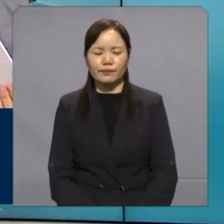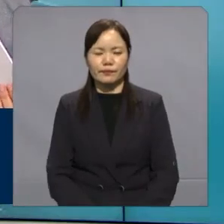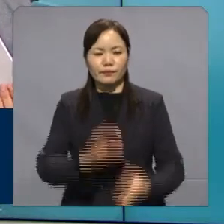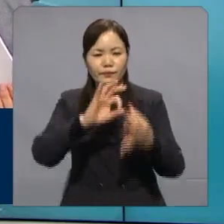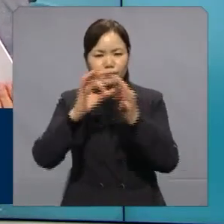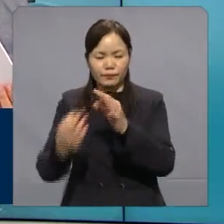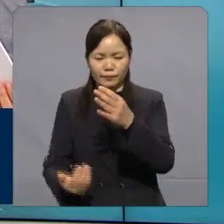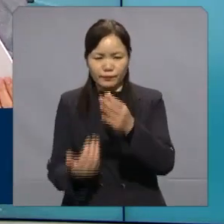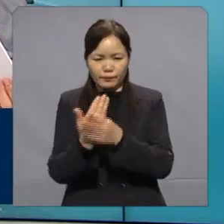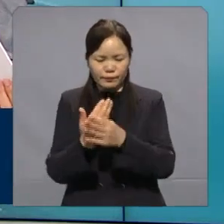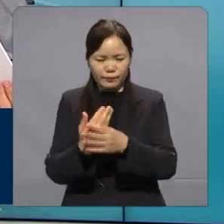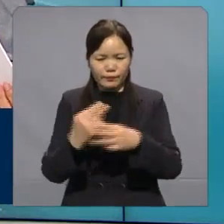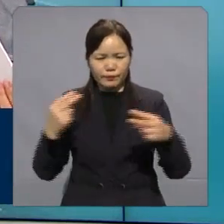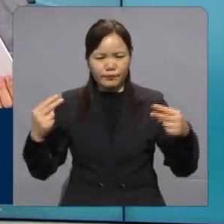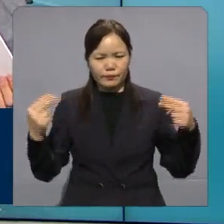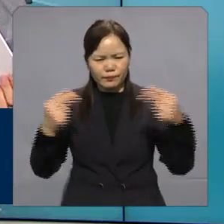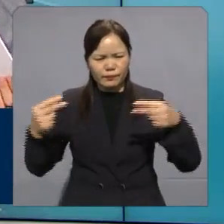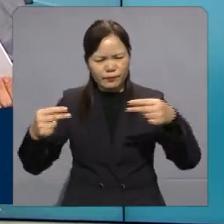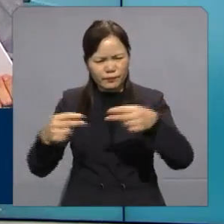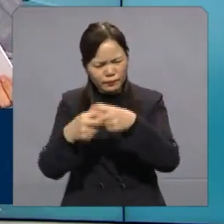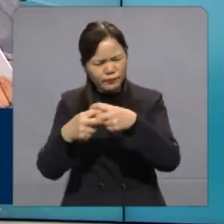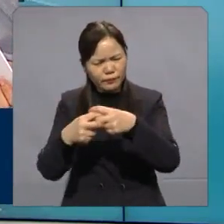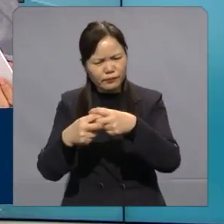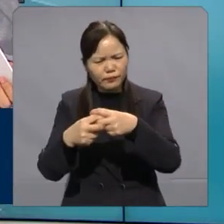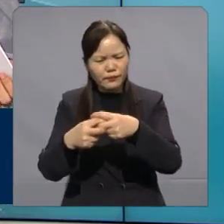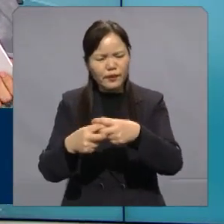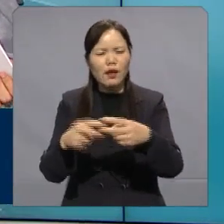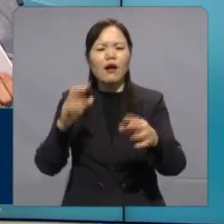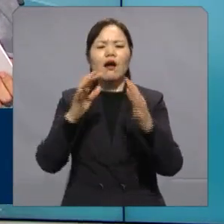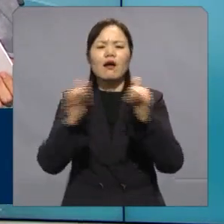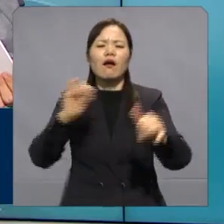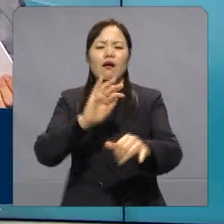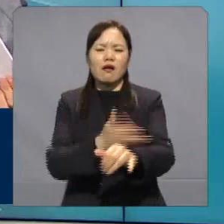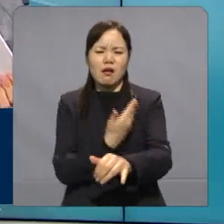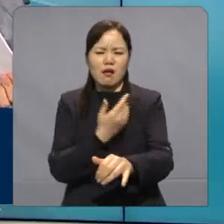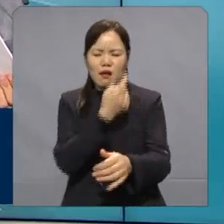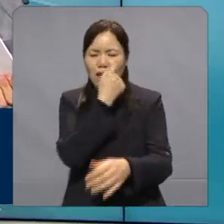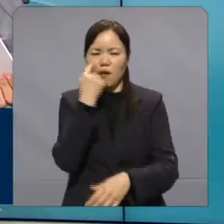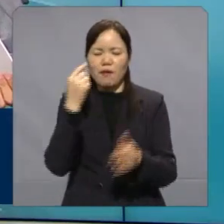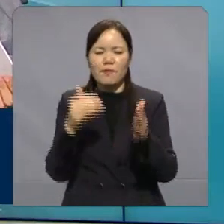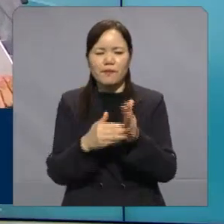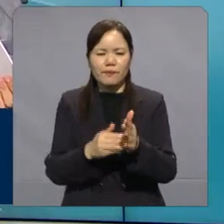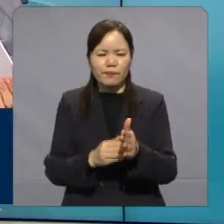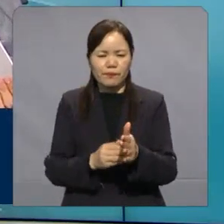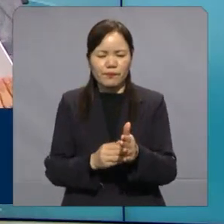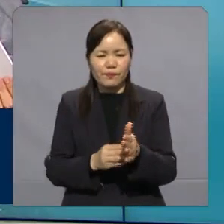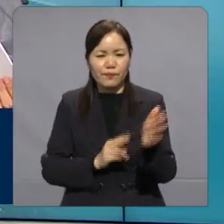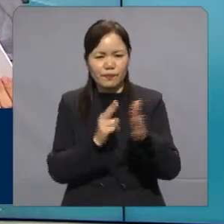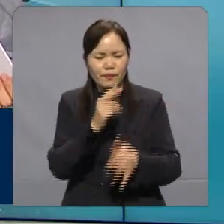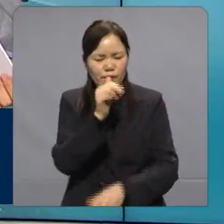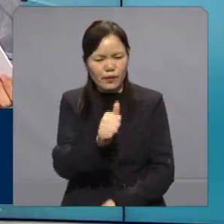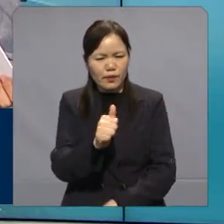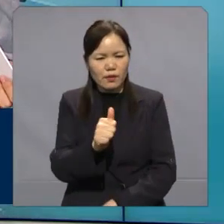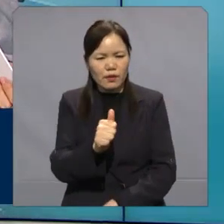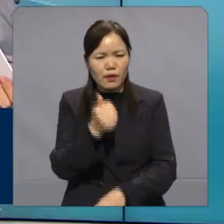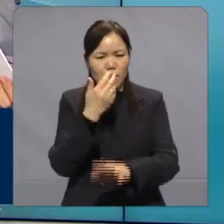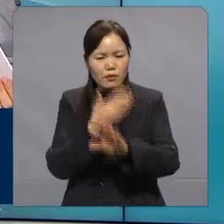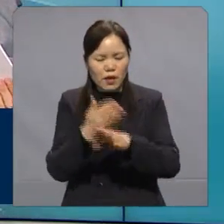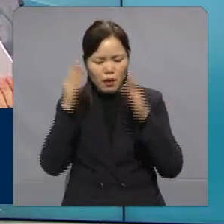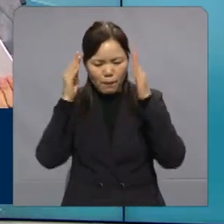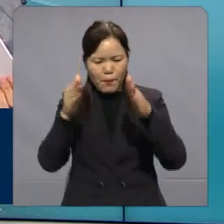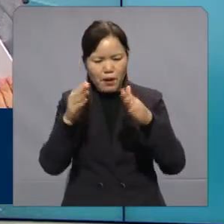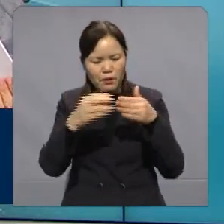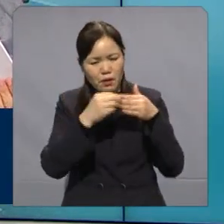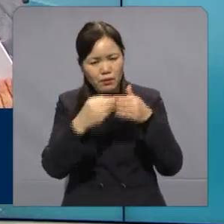그리스에서 발생한 열차 충돌 사고는 어이없는 인재였던 것으로 드러났습니다. 역장이 엉뚱한 선로로 열차를 안내한 것에